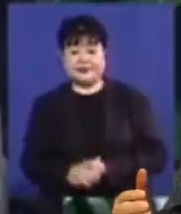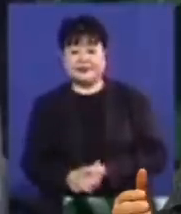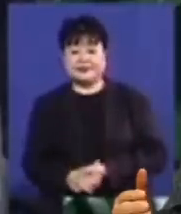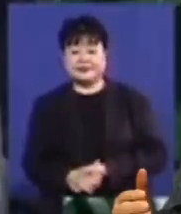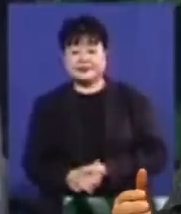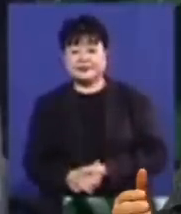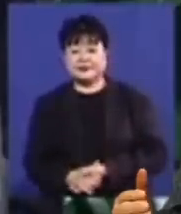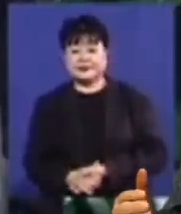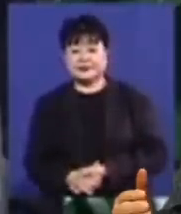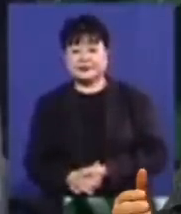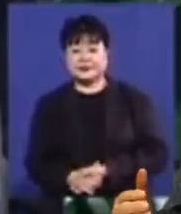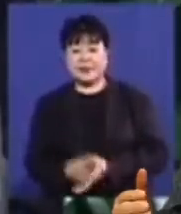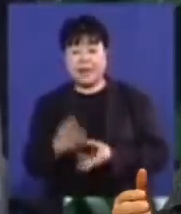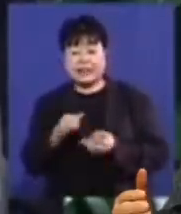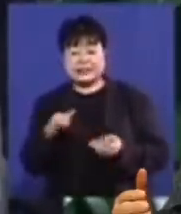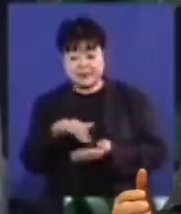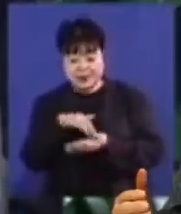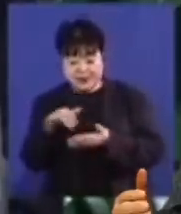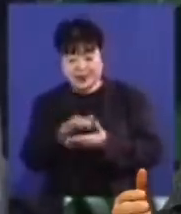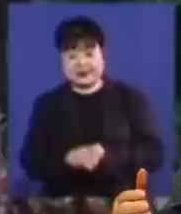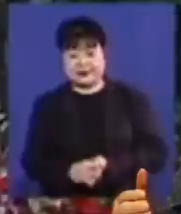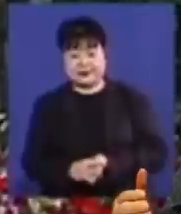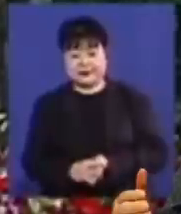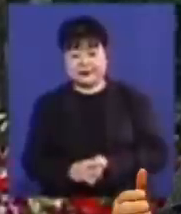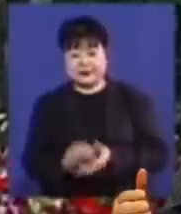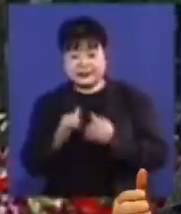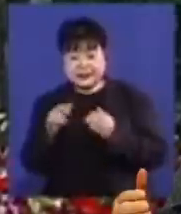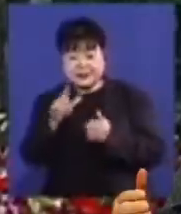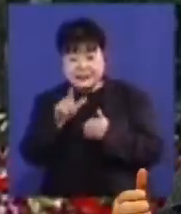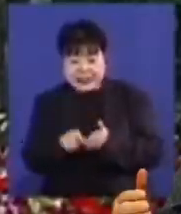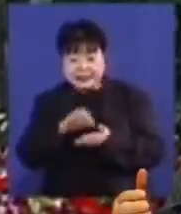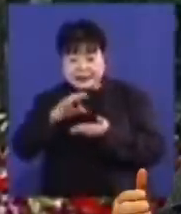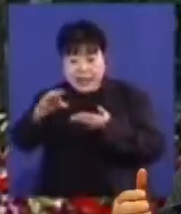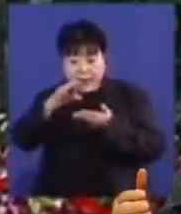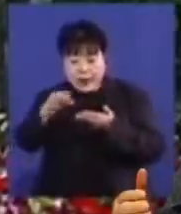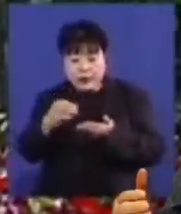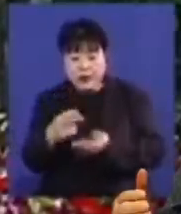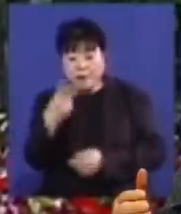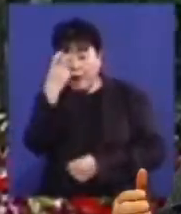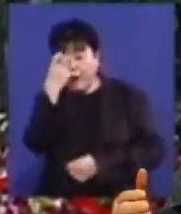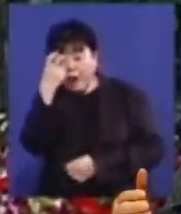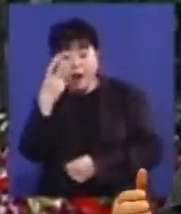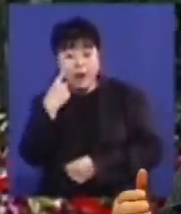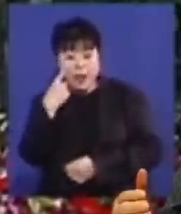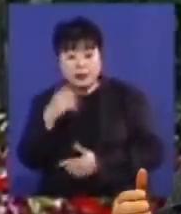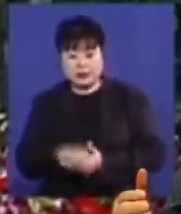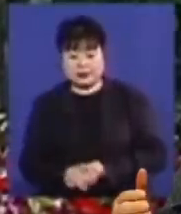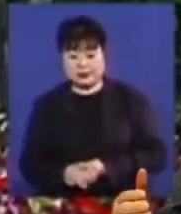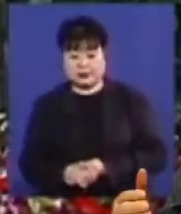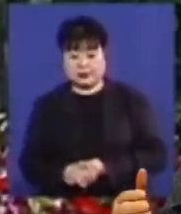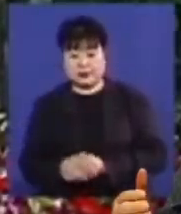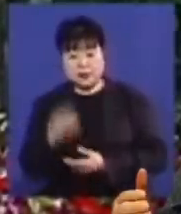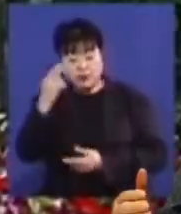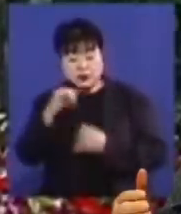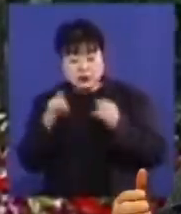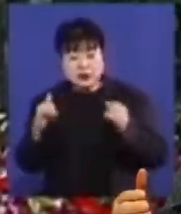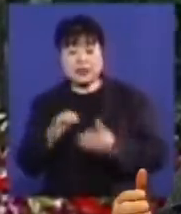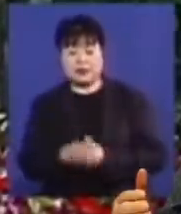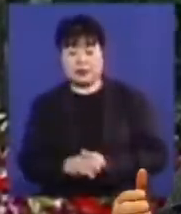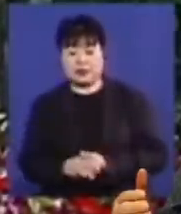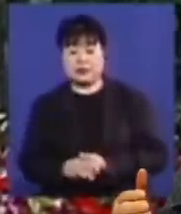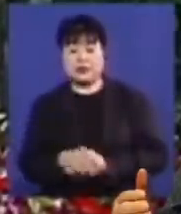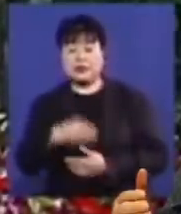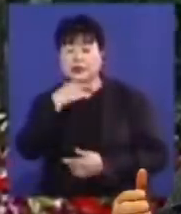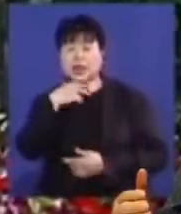포트너가 수백 명을 대상으로 사람들의 시간 사용을 조사해 보았습니다. 그 결과 미국 사람들이 평균